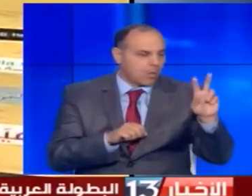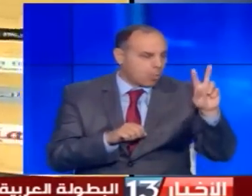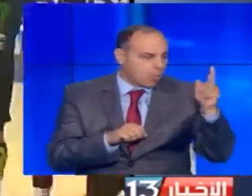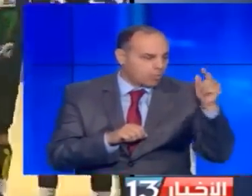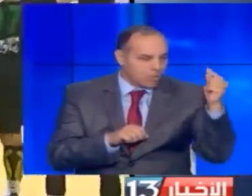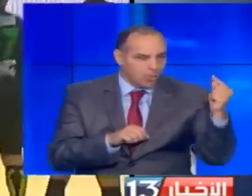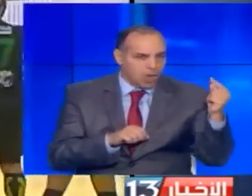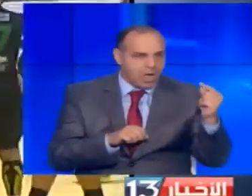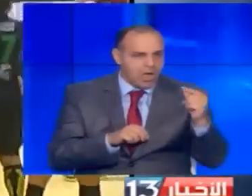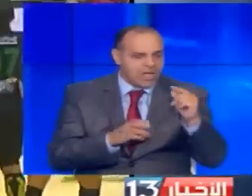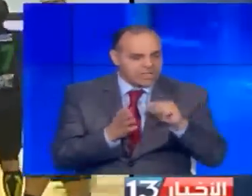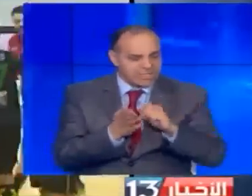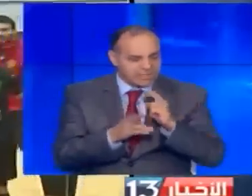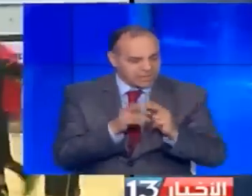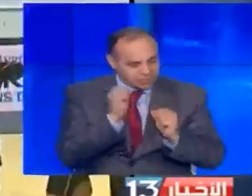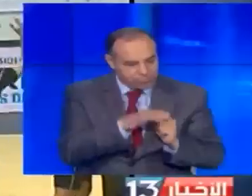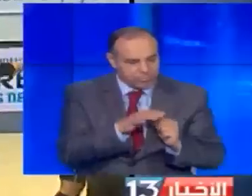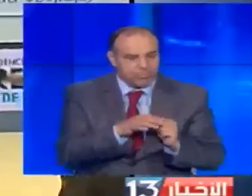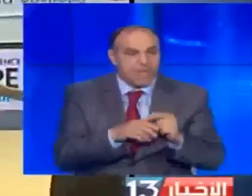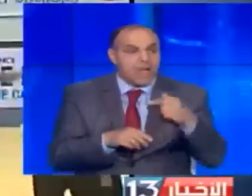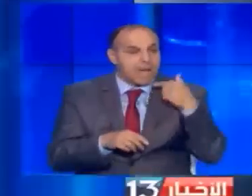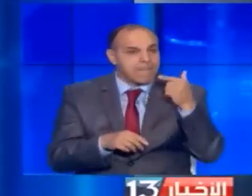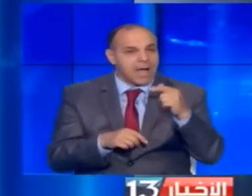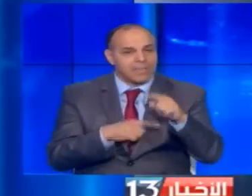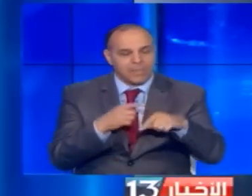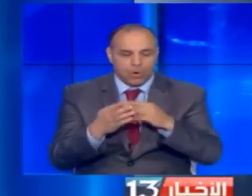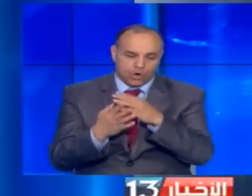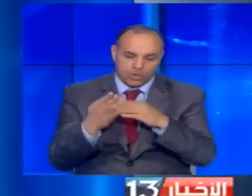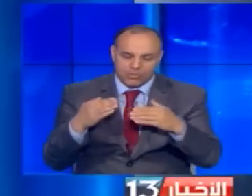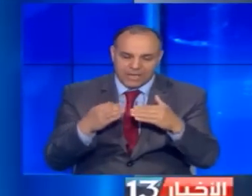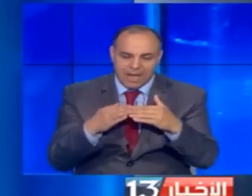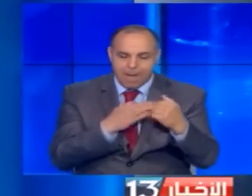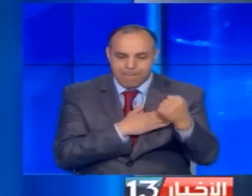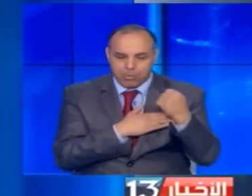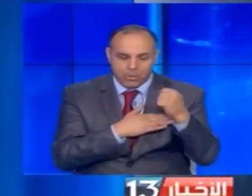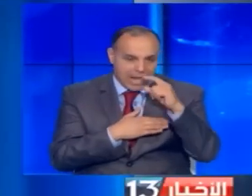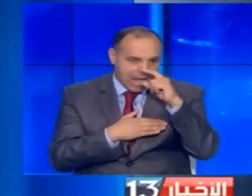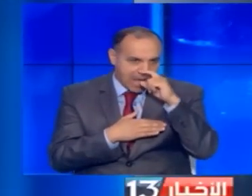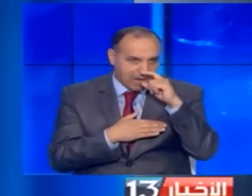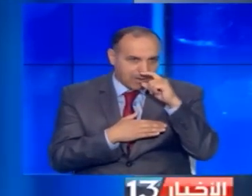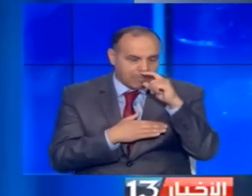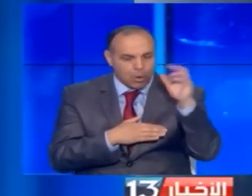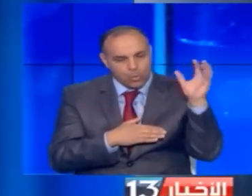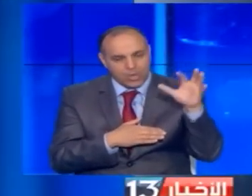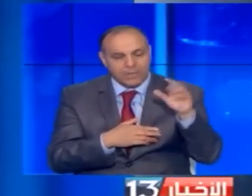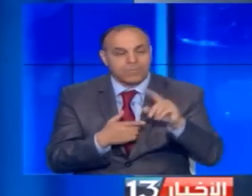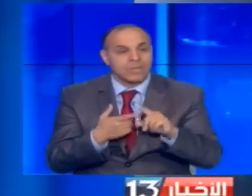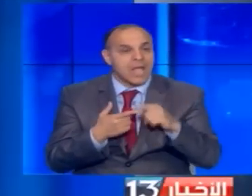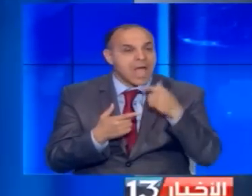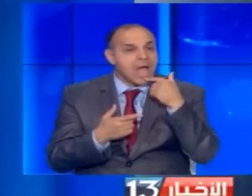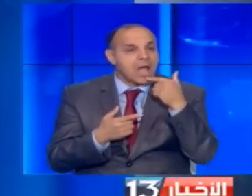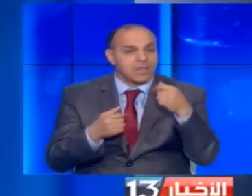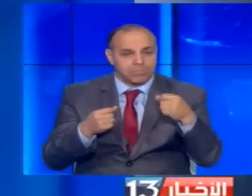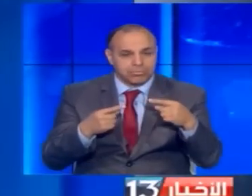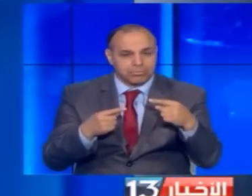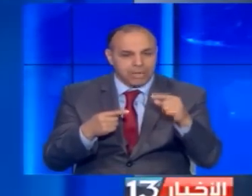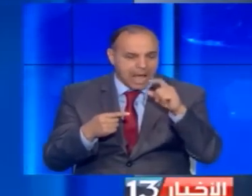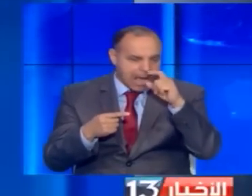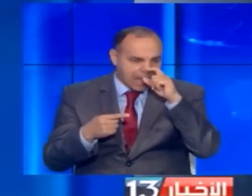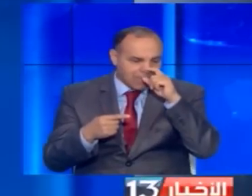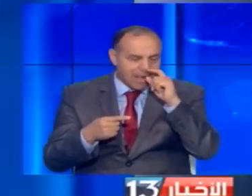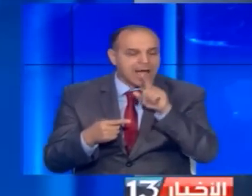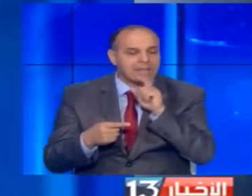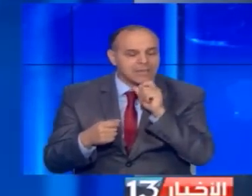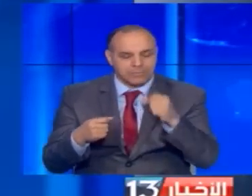29-21. وسيبارى نادي ساقية الزيت في الدور نصف النهائي من البطولة العربية لكرة اليد، سيبارى نادي العربية